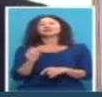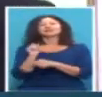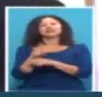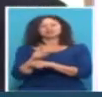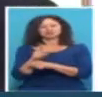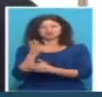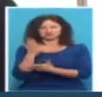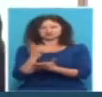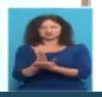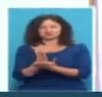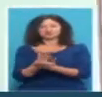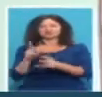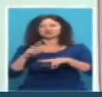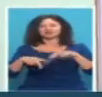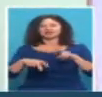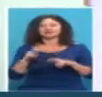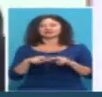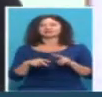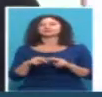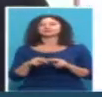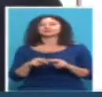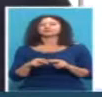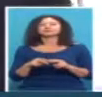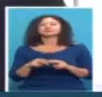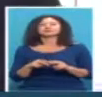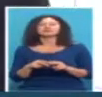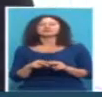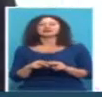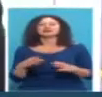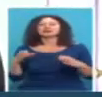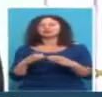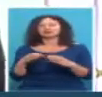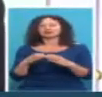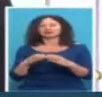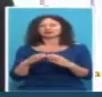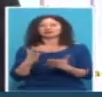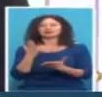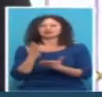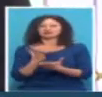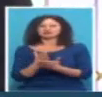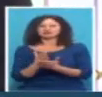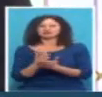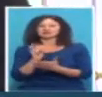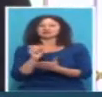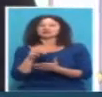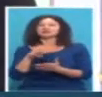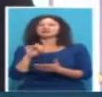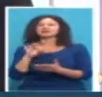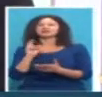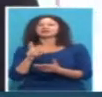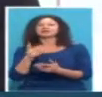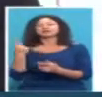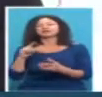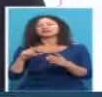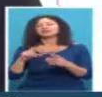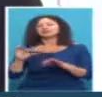заказчиком строительства. Это дочерняя компания национального управляющего холдинга «Батерек». Вот один из проектов,